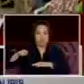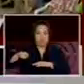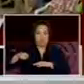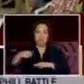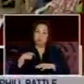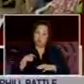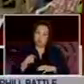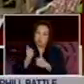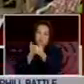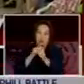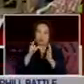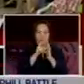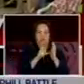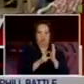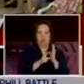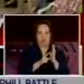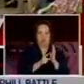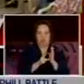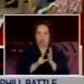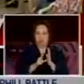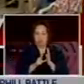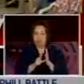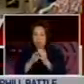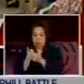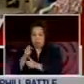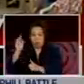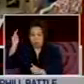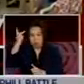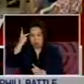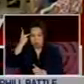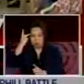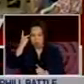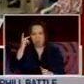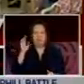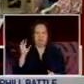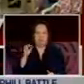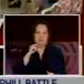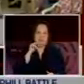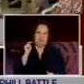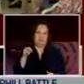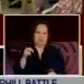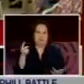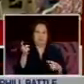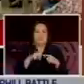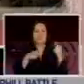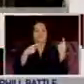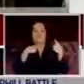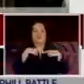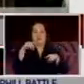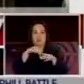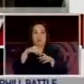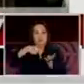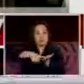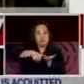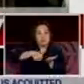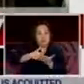batas. Wala akong ginagamit na pampolitika dahil hindi na ako makatakbo ulit. Natawag na ako ng International Criminal Court.